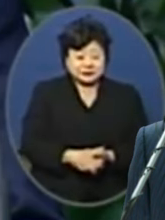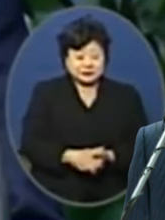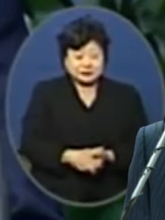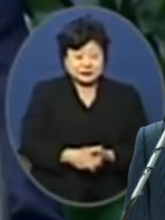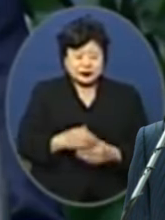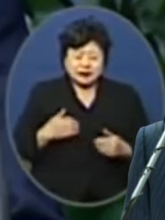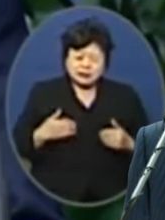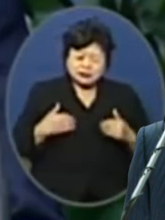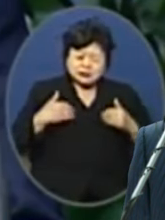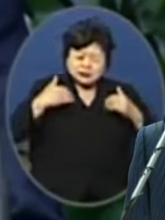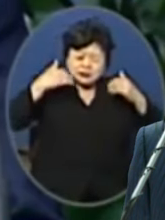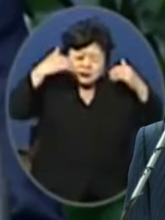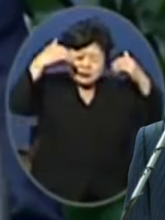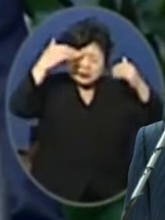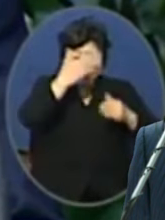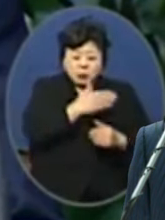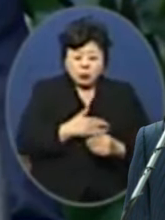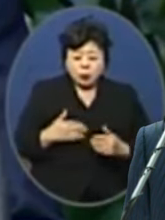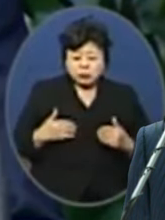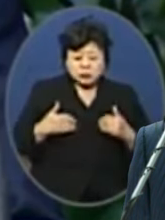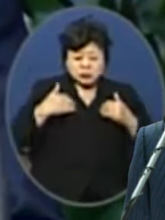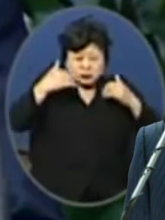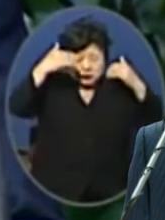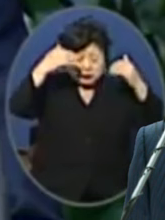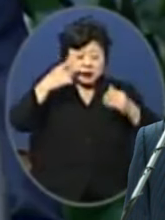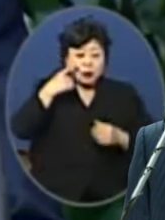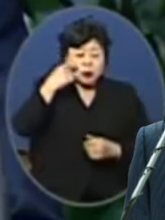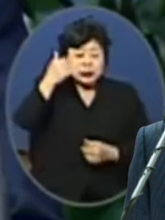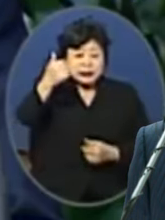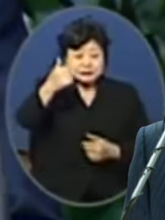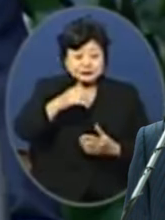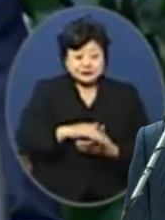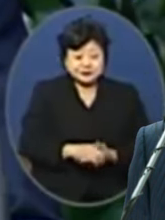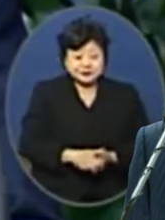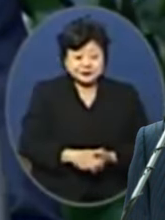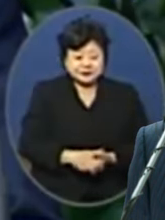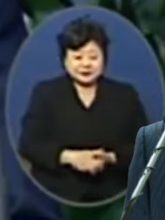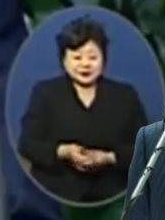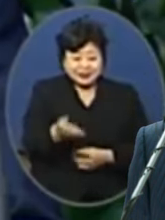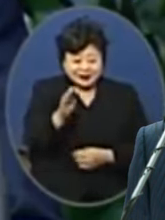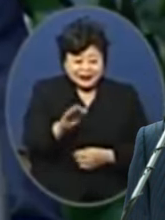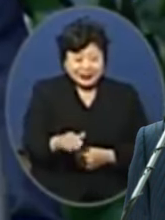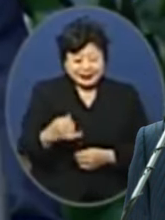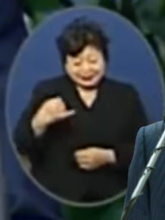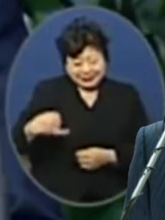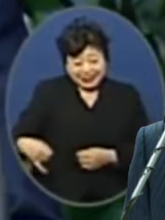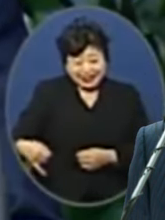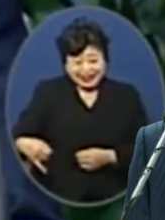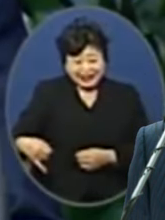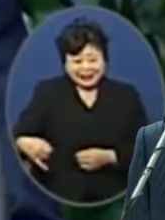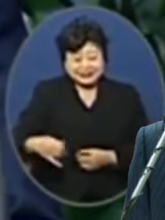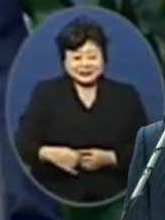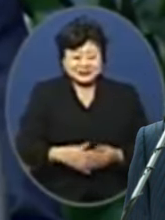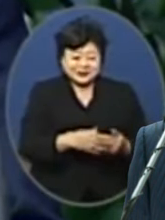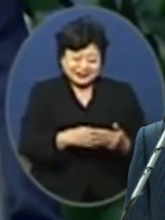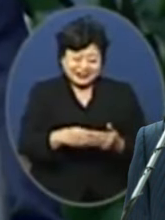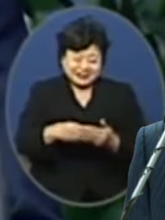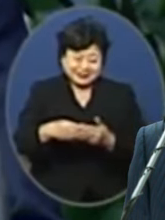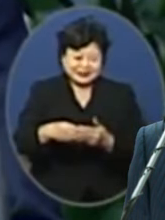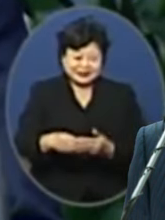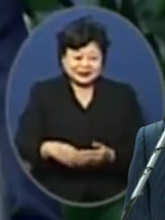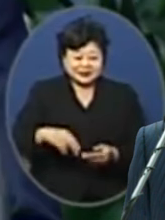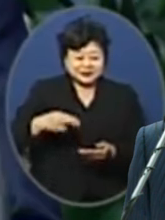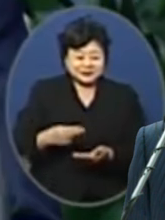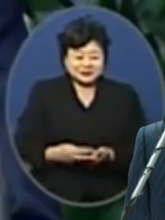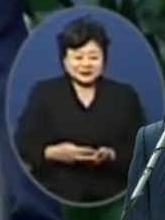키가 굉장히 크고 몸이 거대한 목사님이었습니다 그런데 딸내미를 데리고